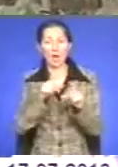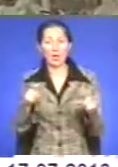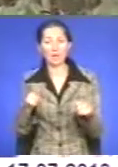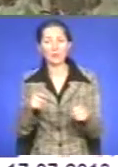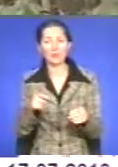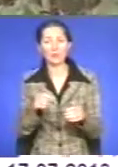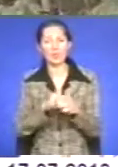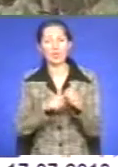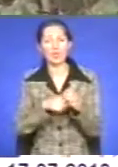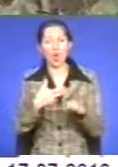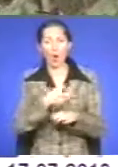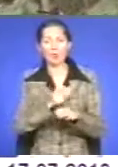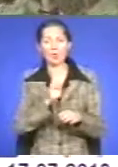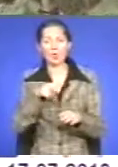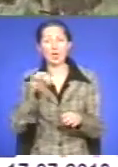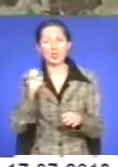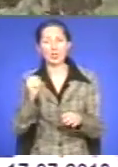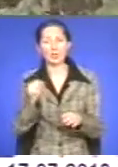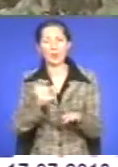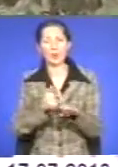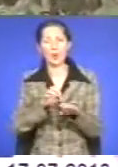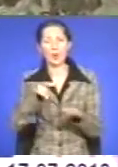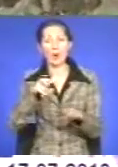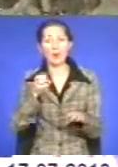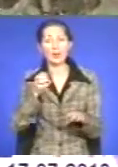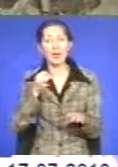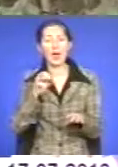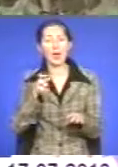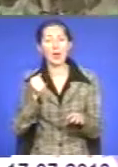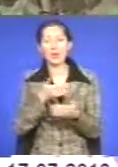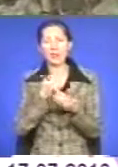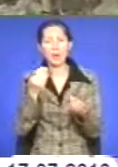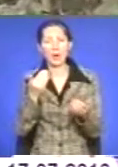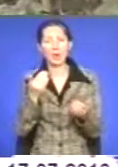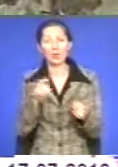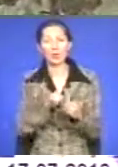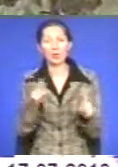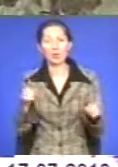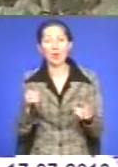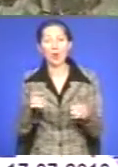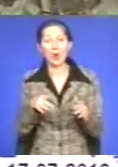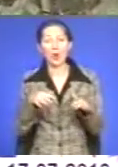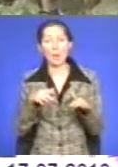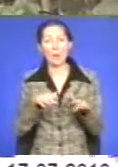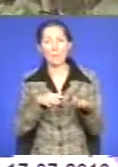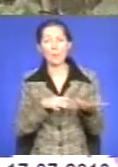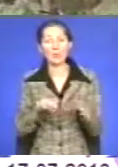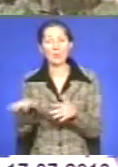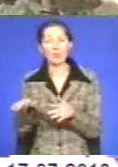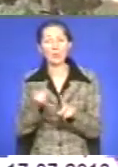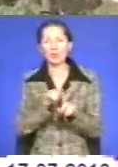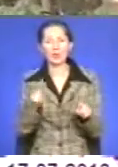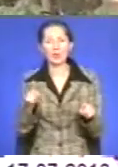ще зауважити, що хвороба лайма, вона не має специфічного такого перебігу, таких специфічних ознак. І нерідко